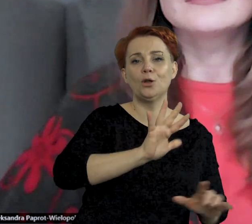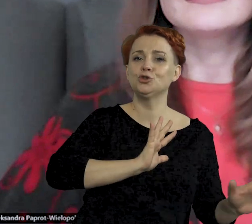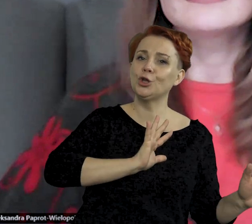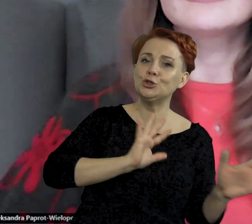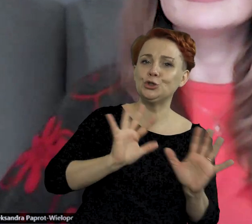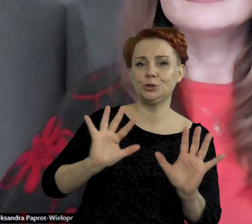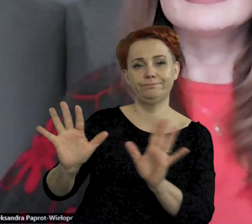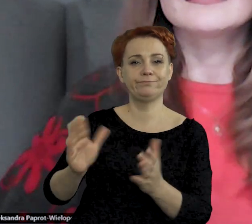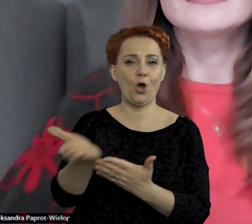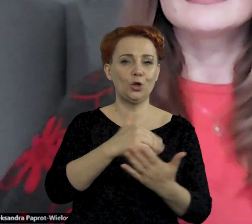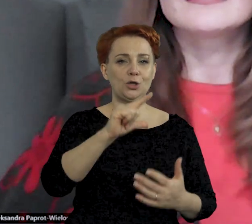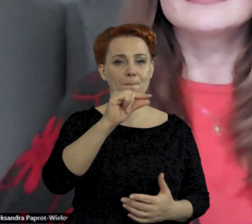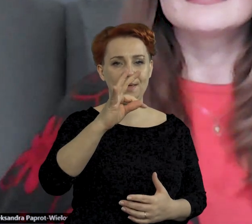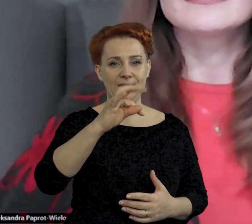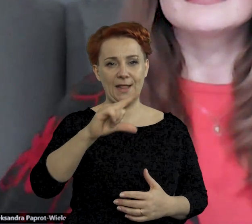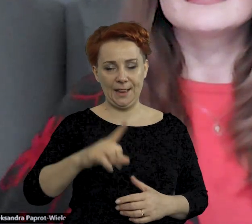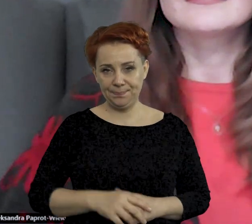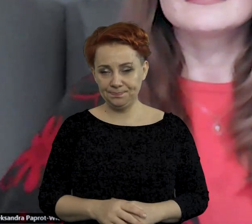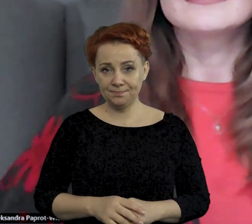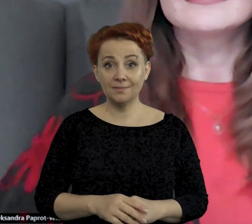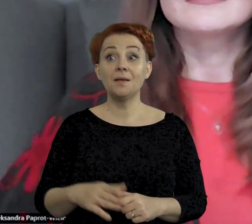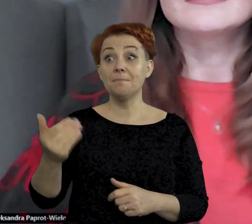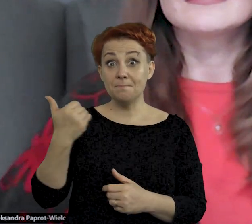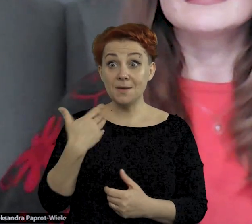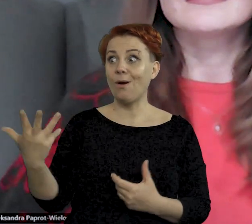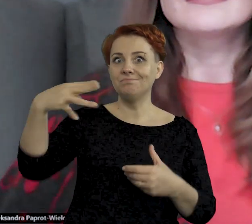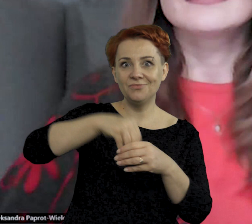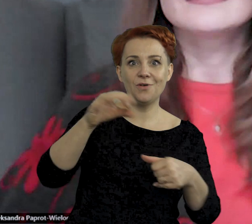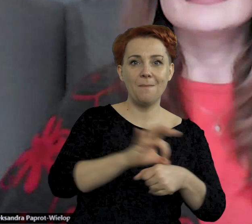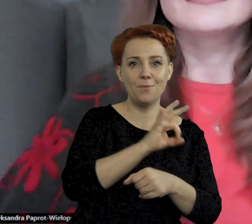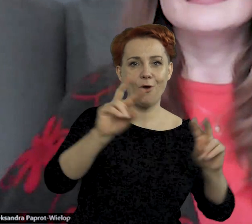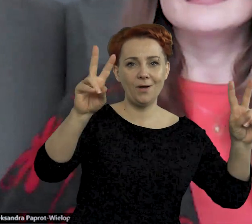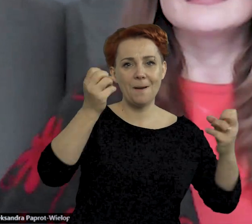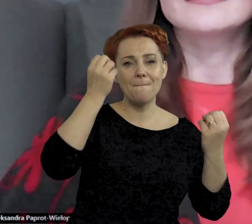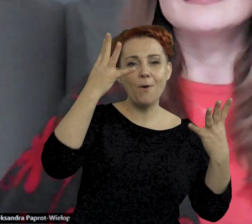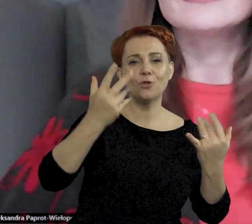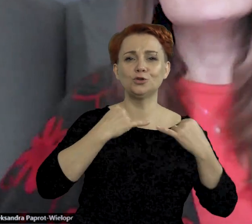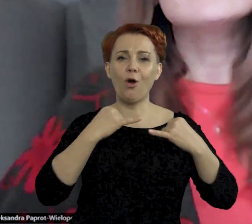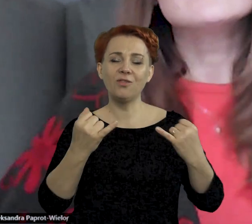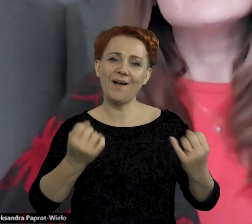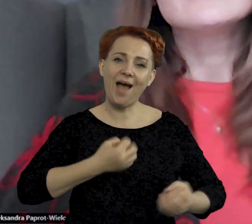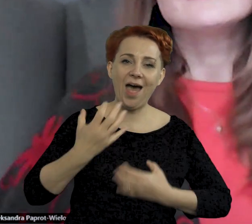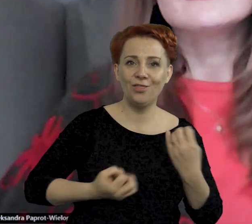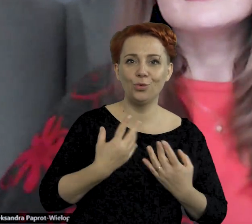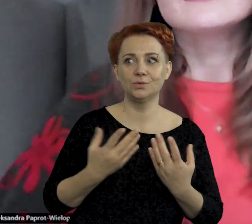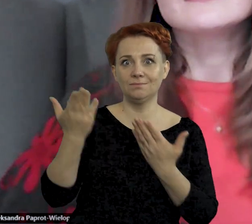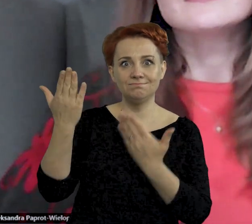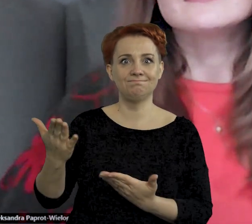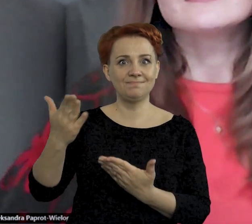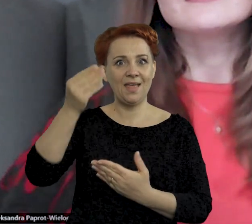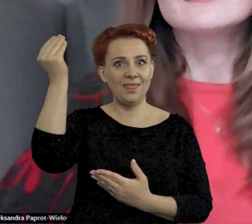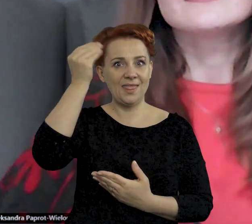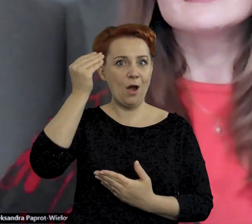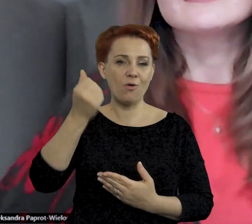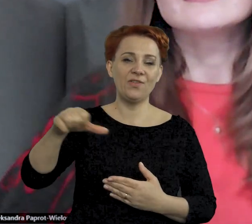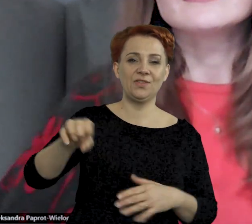poznański oddział PTL-u. Była także jedną z bohaterek projektu Mądrość, Odwaga i Entuzjazm, pierwsze uczone Uniwersytetu